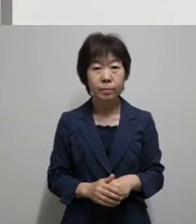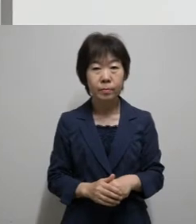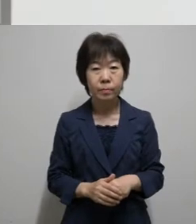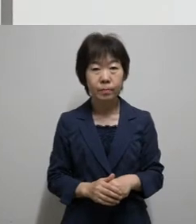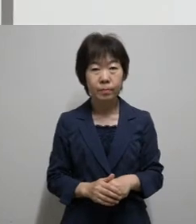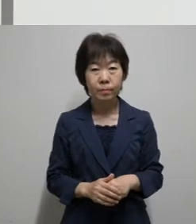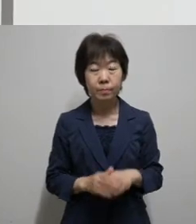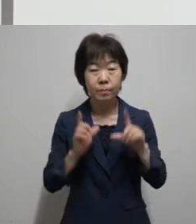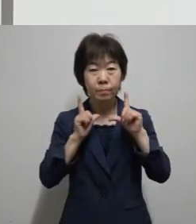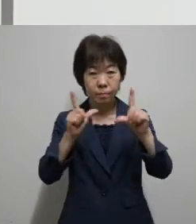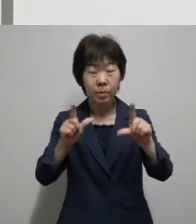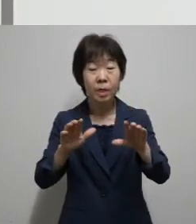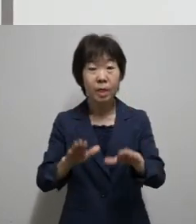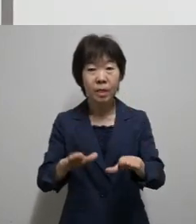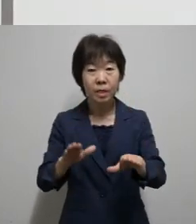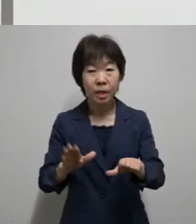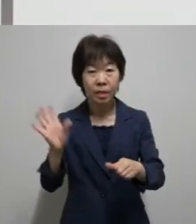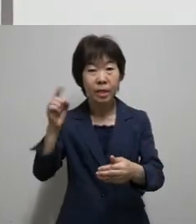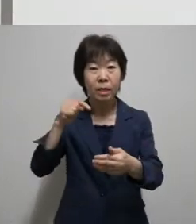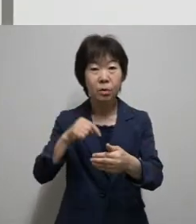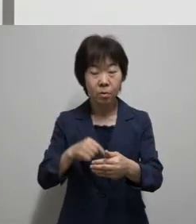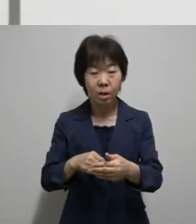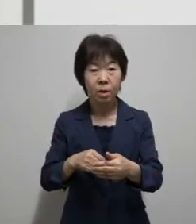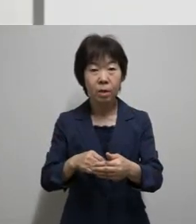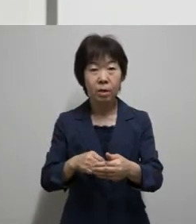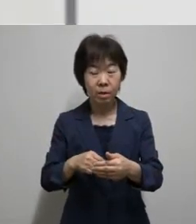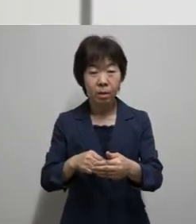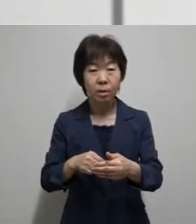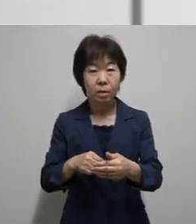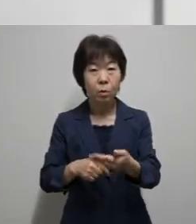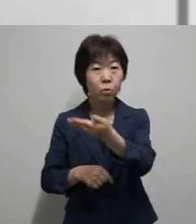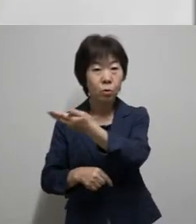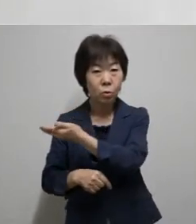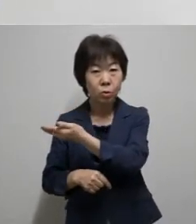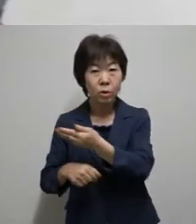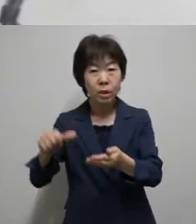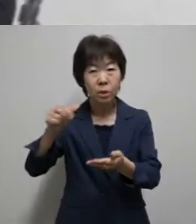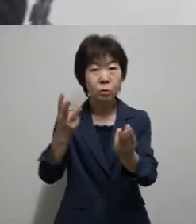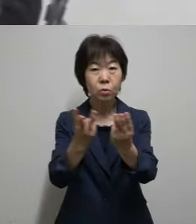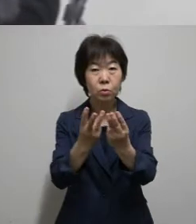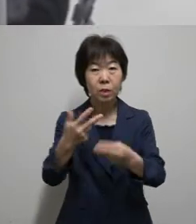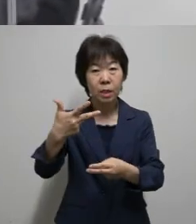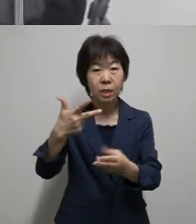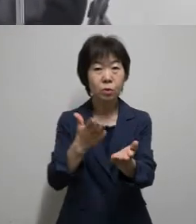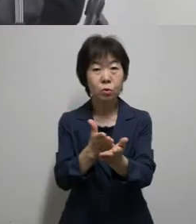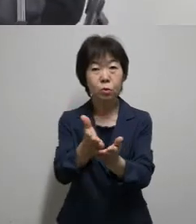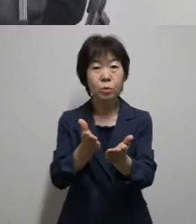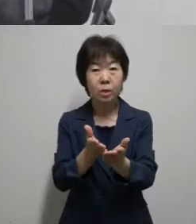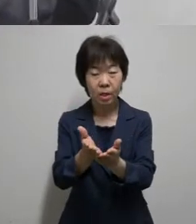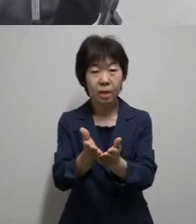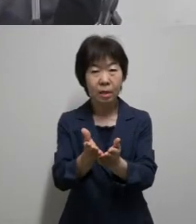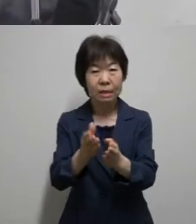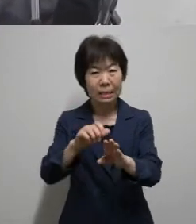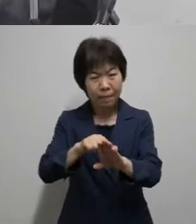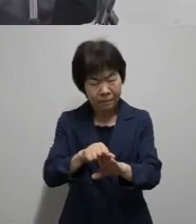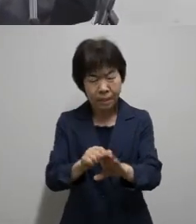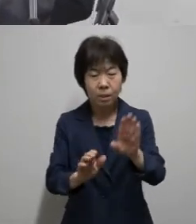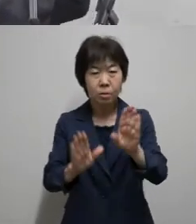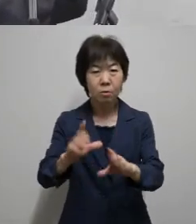現在福島県はこのように5つの指標7つの区分で大変厳しい状況にあります